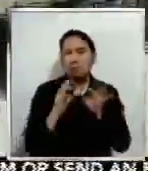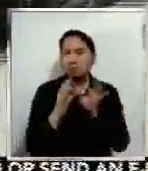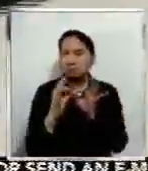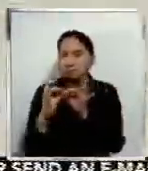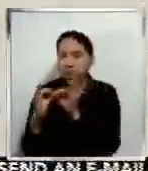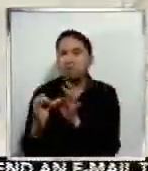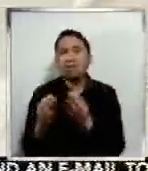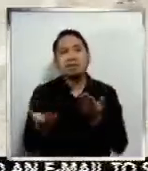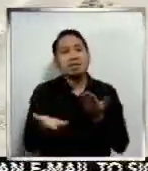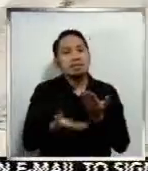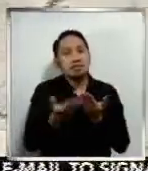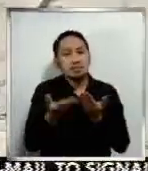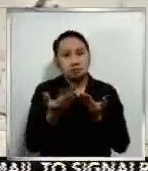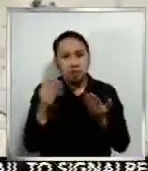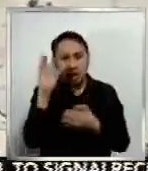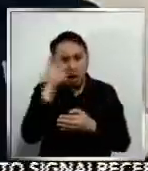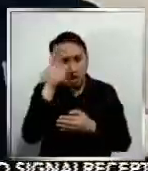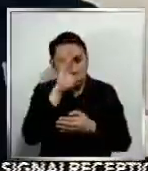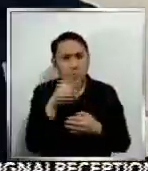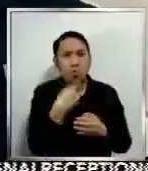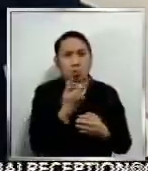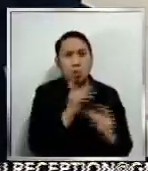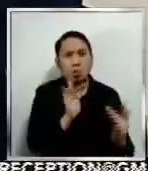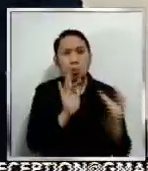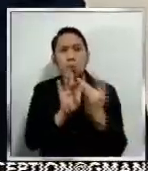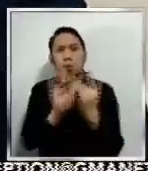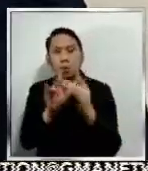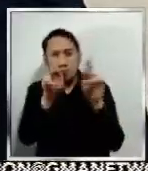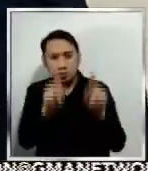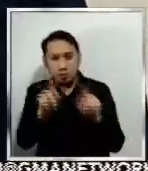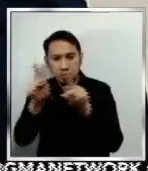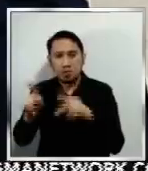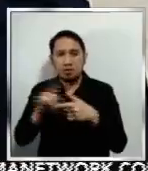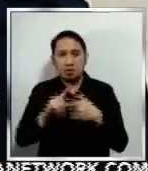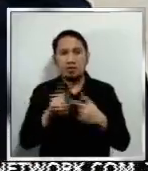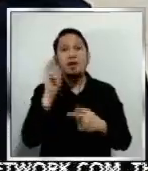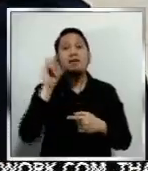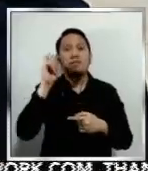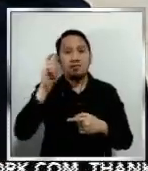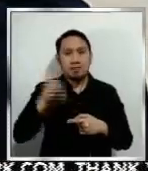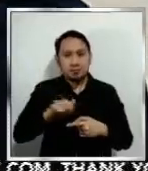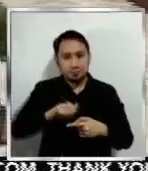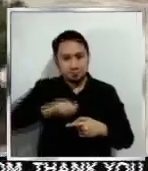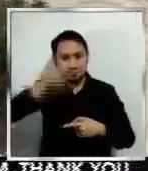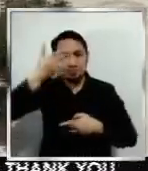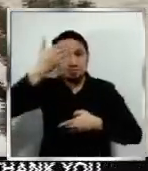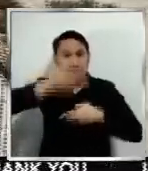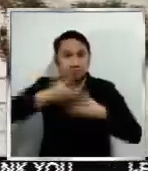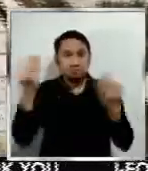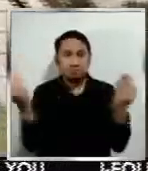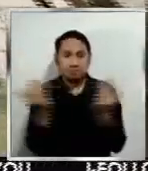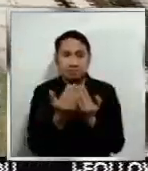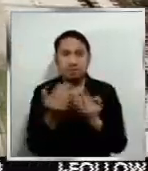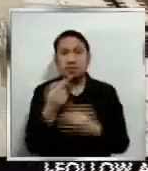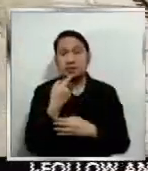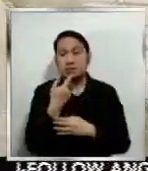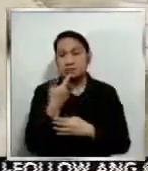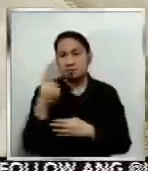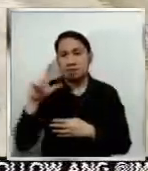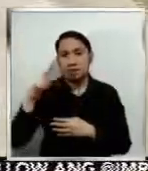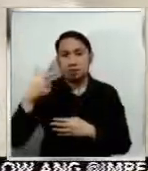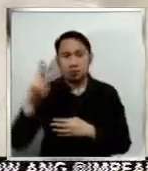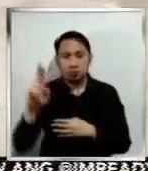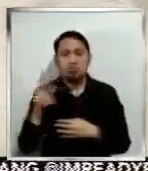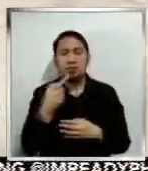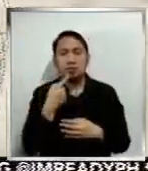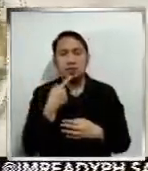ang contact tracing sa bayan at agad ding inalis ang lockdown. Ayon sa LGU ng Bontoc, nagnegatibo sa PCR test